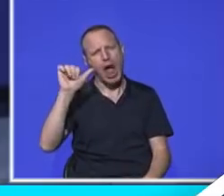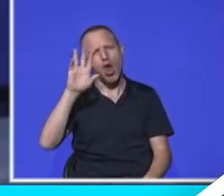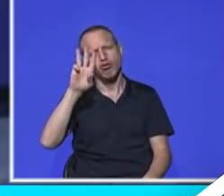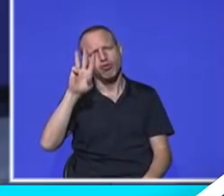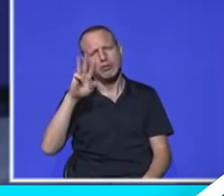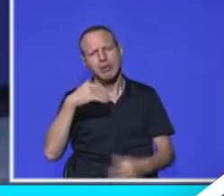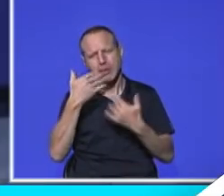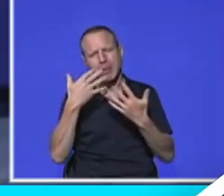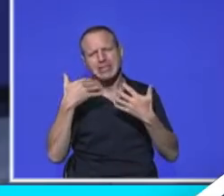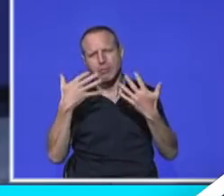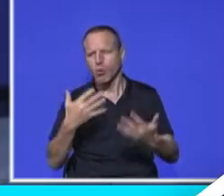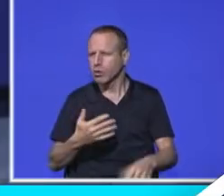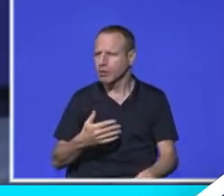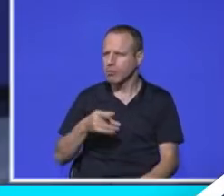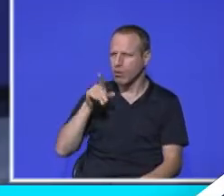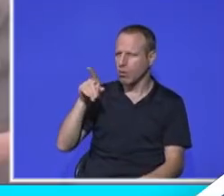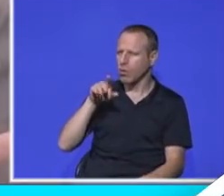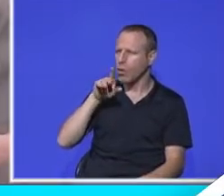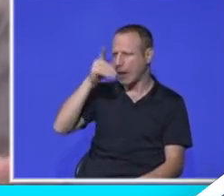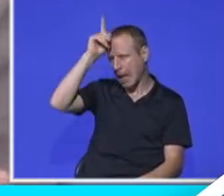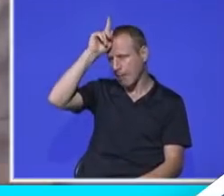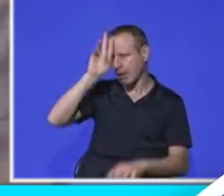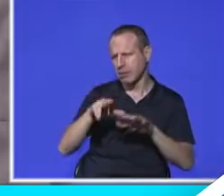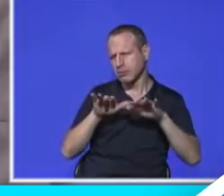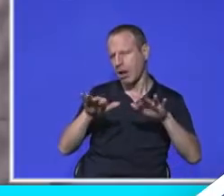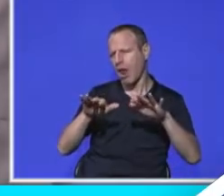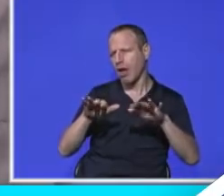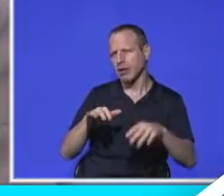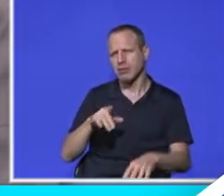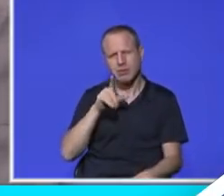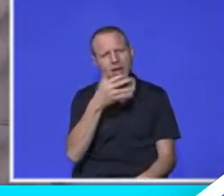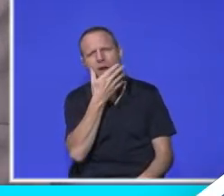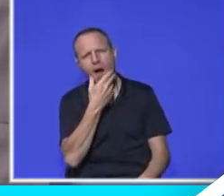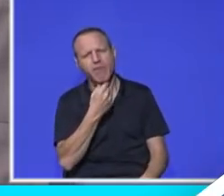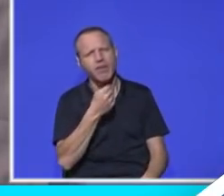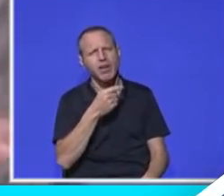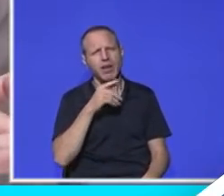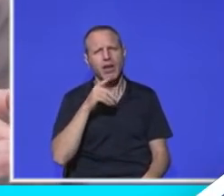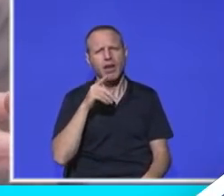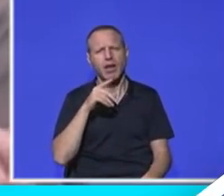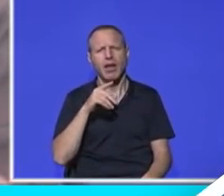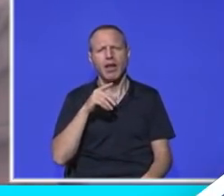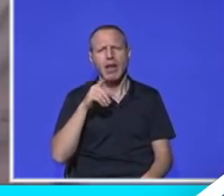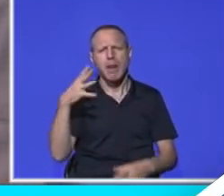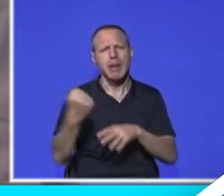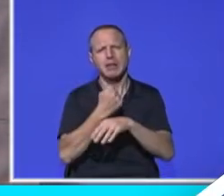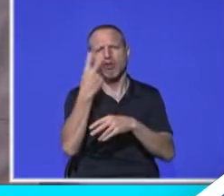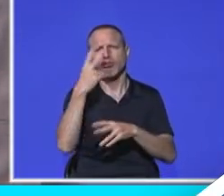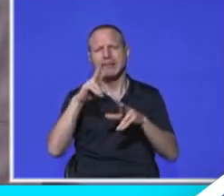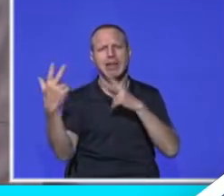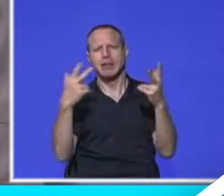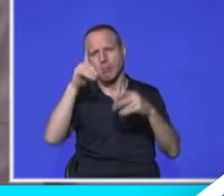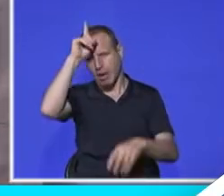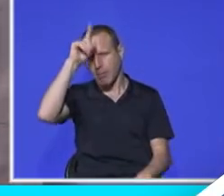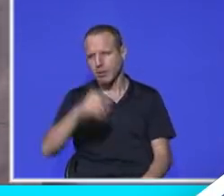סיפורים. מה אני רוצה, אבל צריך לדבר עם גרמניה, רגע, צריך לאחל... זה יפה, את רואה בטרדואן. לאחל בהצלחה לשני הצדדים בגרמניה, מה